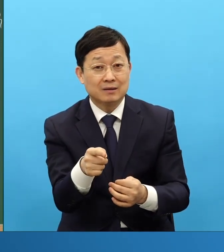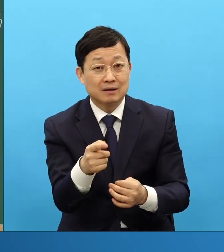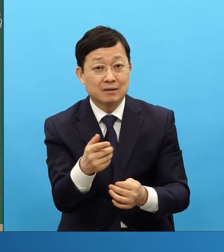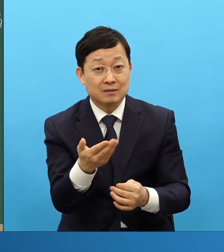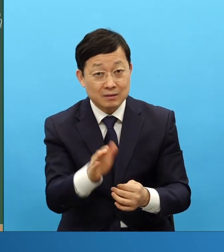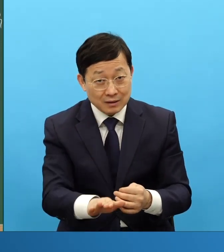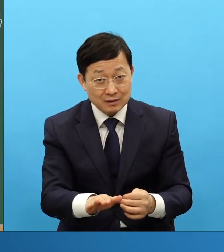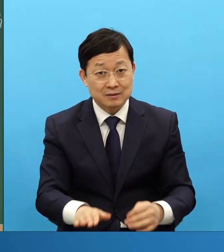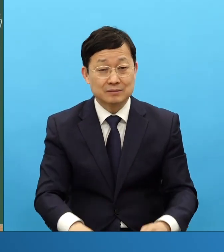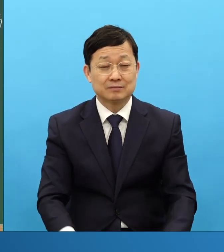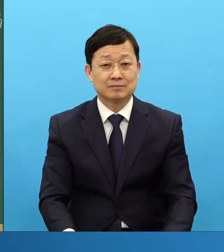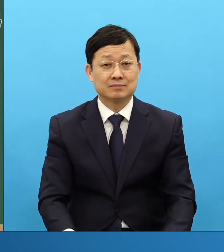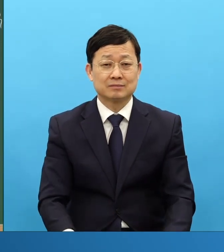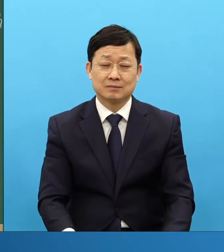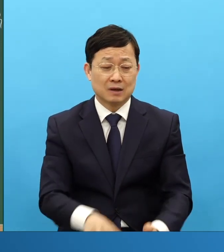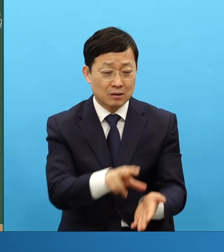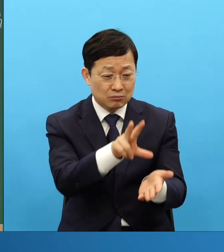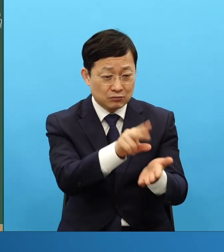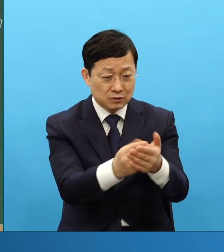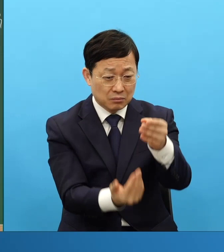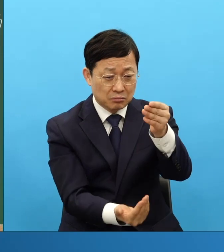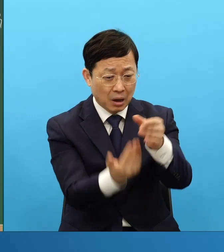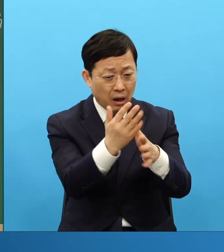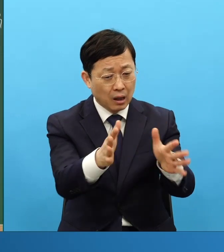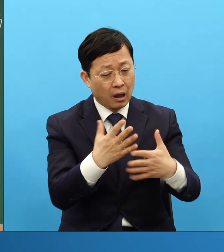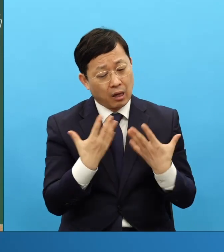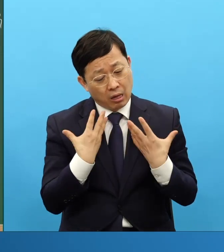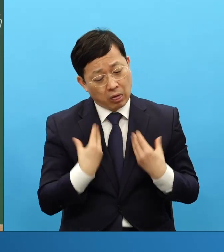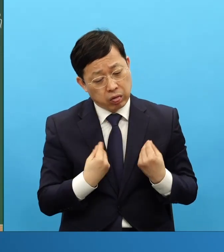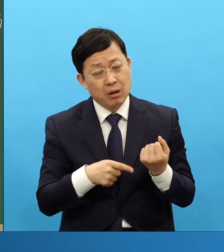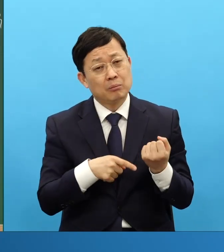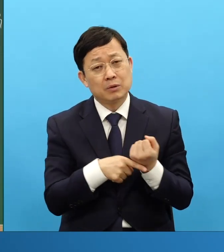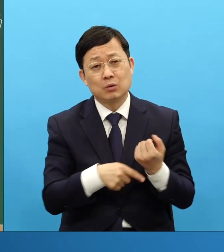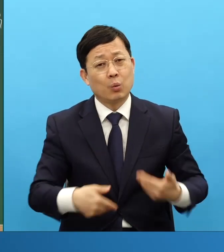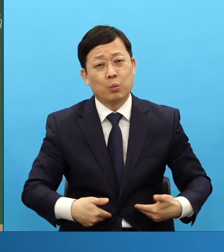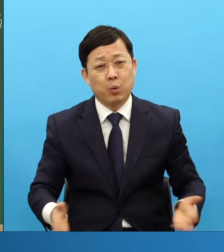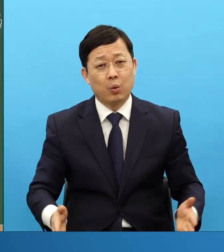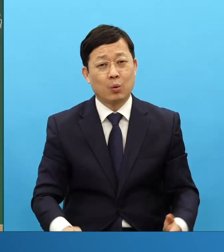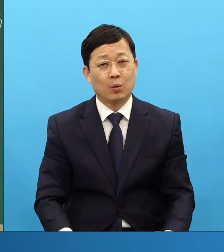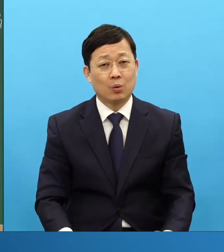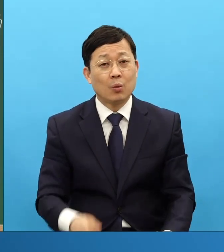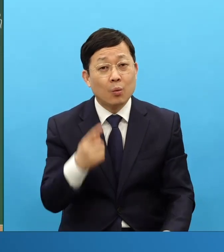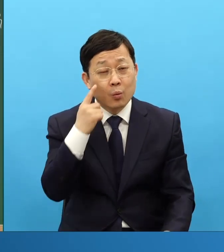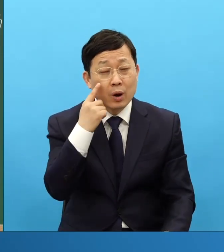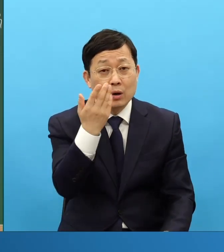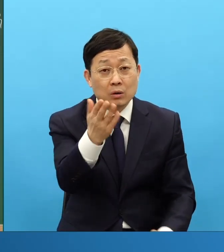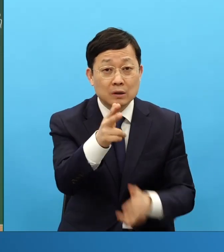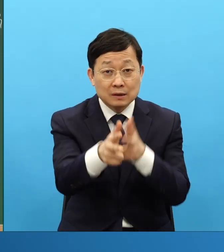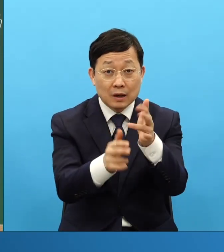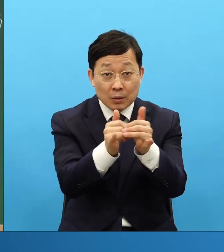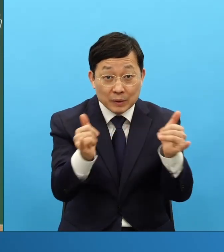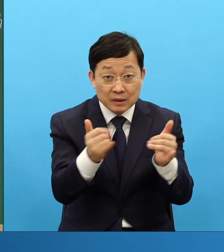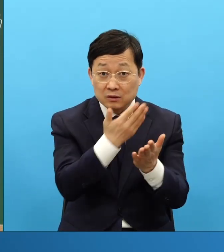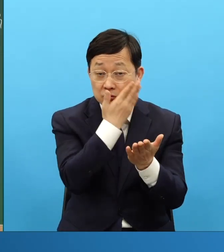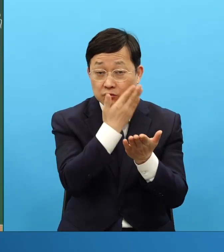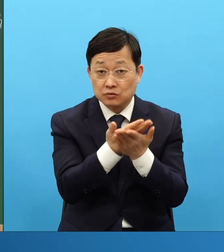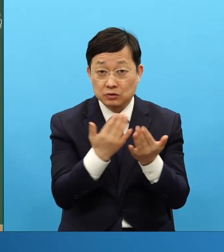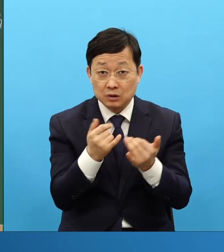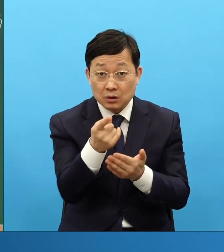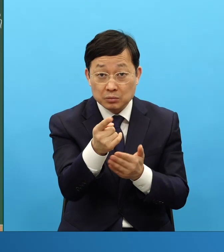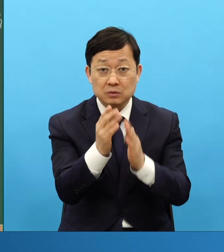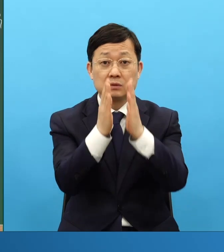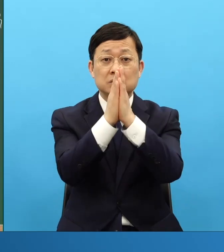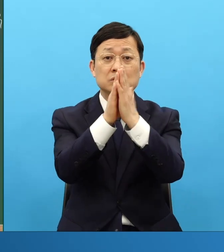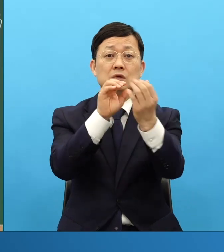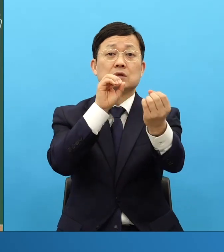that make you fall into a trial. 시험 들 필요가 없습니다. But there's no need for that. 왜냐? Why? 중직자 산업인 여러분이 응답받으면